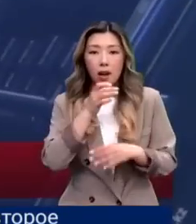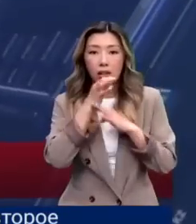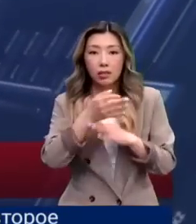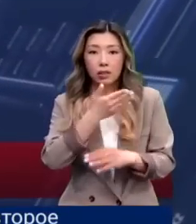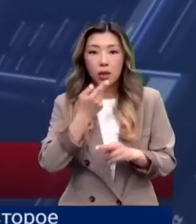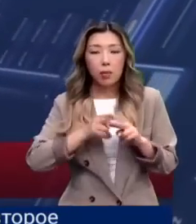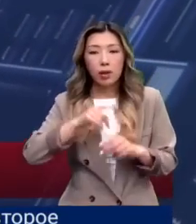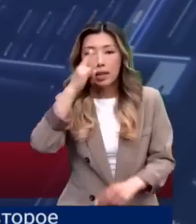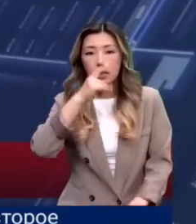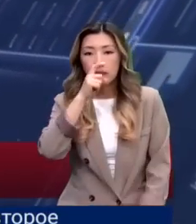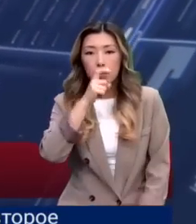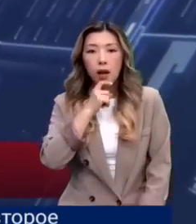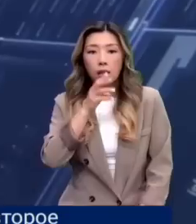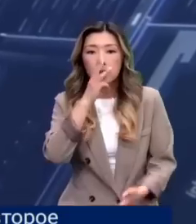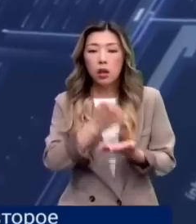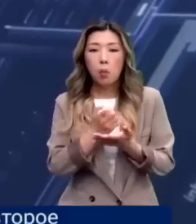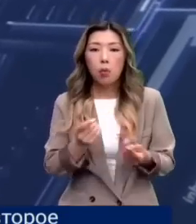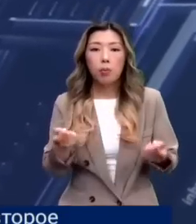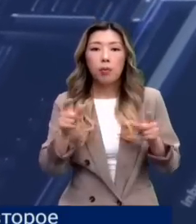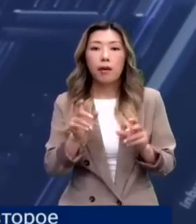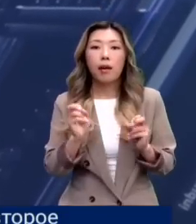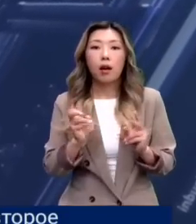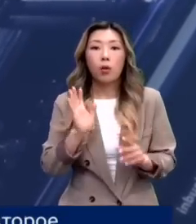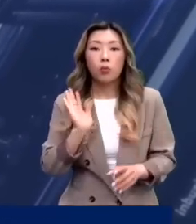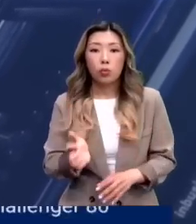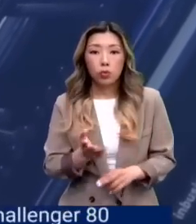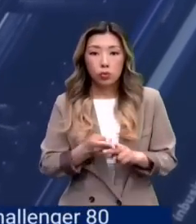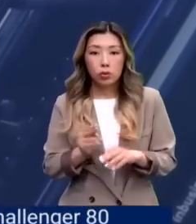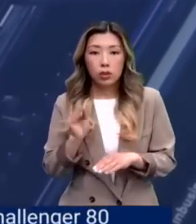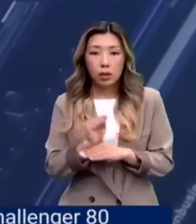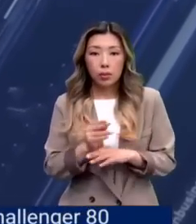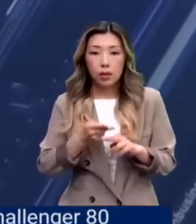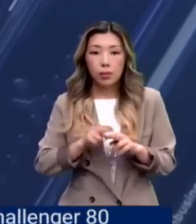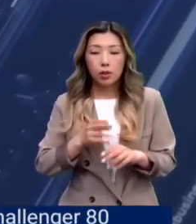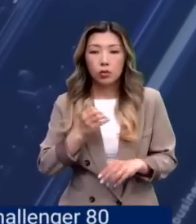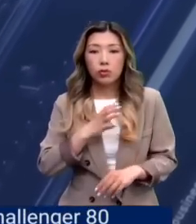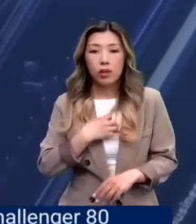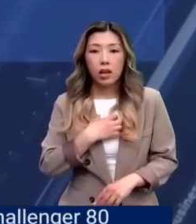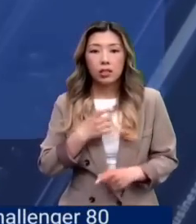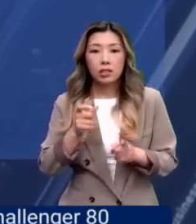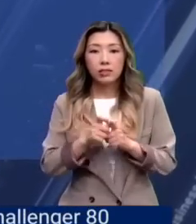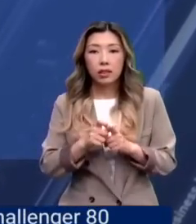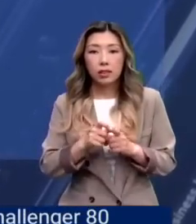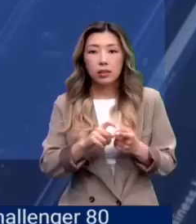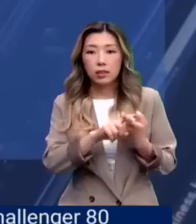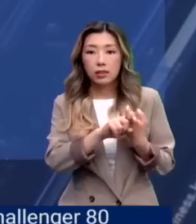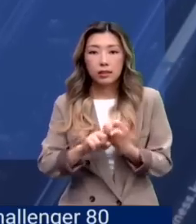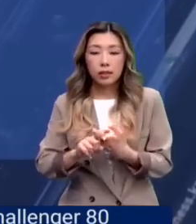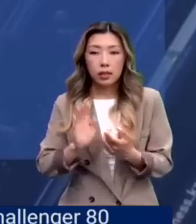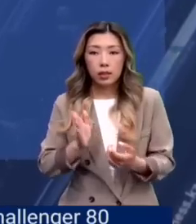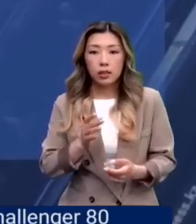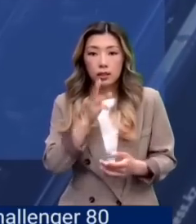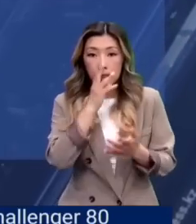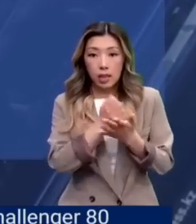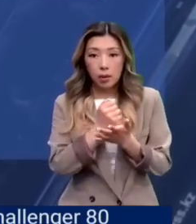не могут понять, как вырастут, собственно, их доходы. Еще одним важным фактом, по словам депутата, является отсутствие привязки доходов к темпам инфляции.